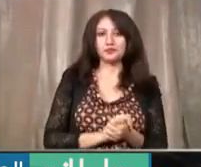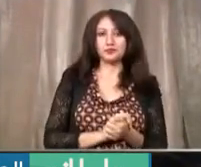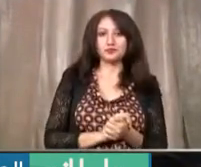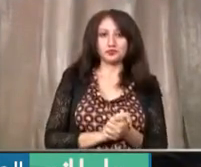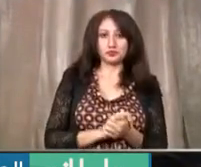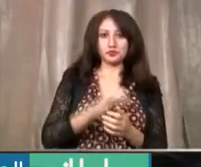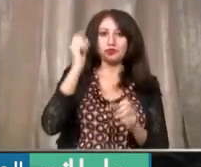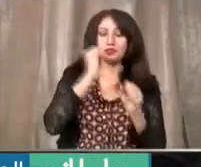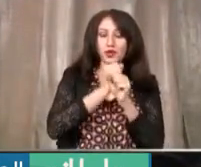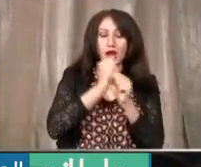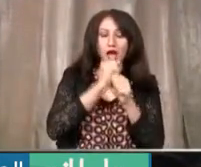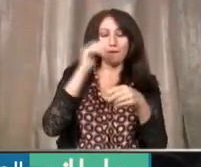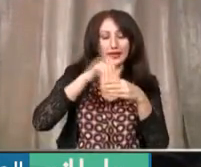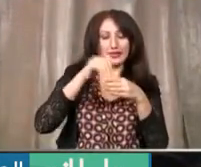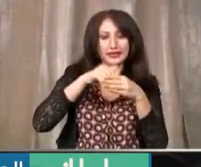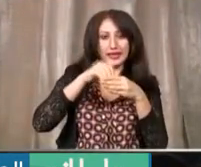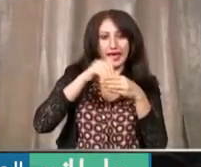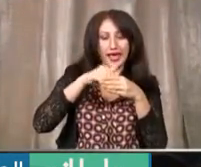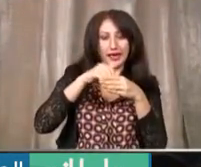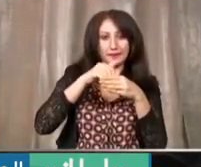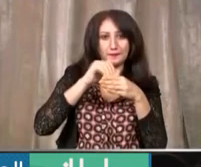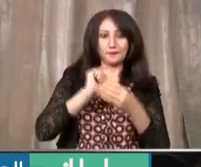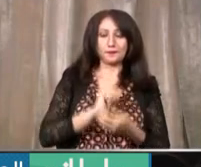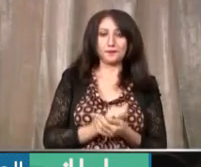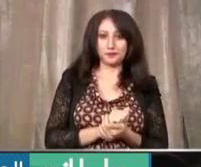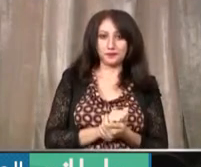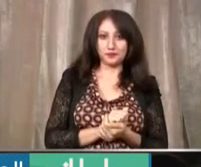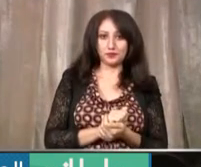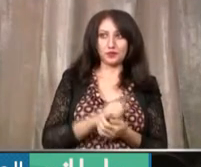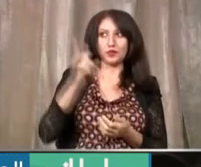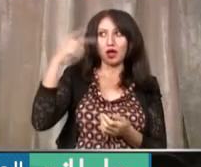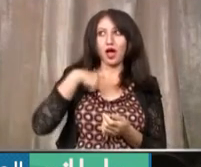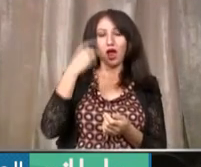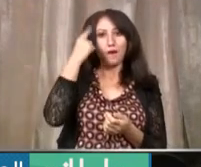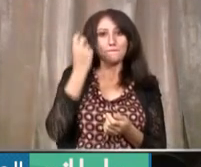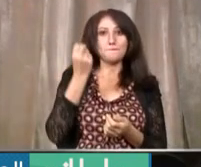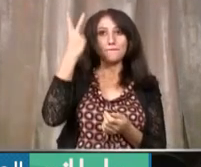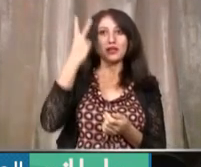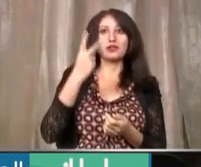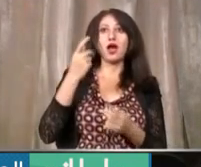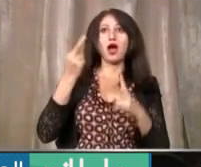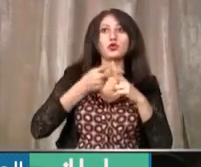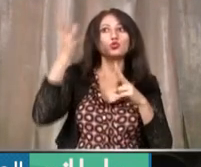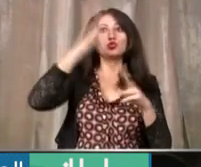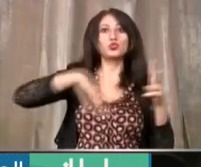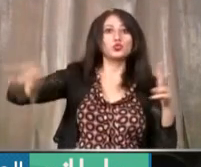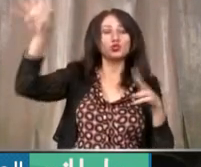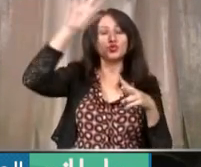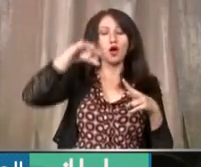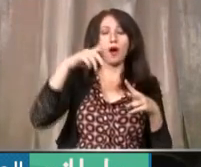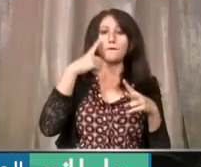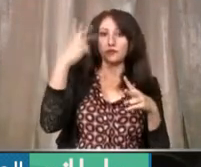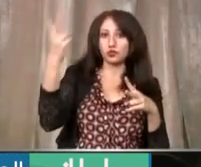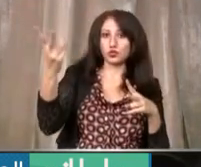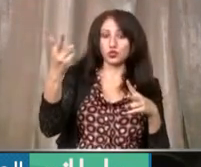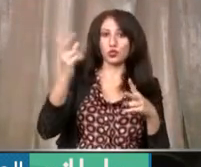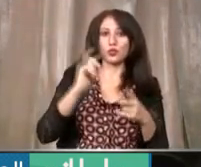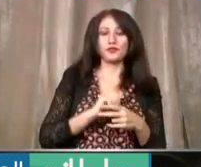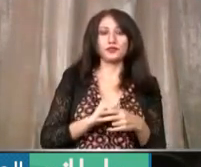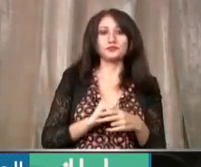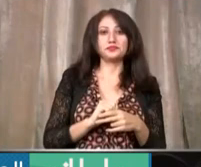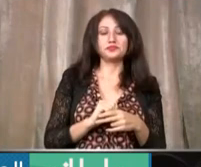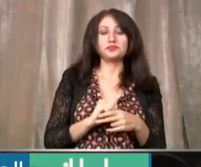اللازمه لعمليه انتخابيه ودي طبعا انا بطرحها على الراي العام عشان برض لها اولويات يعني الاقفال